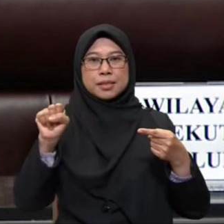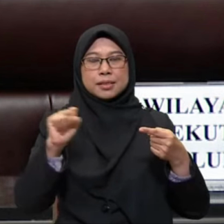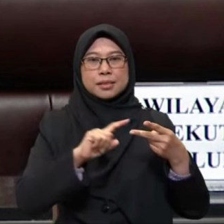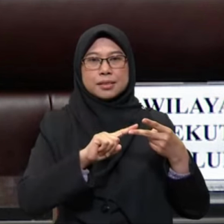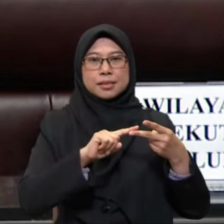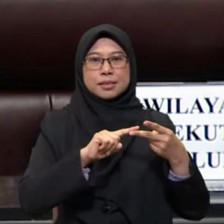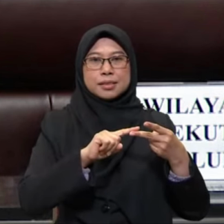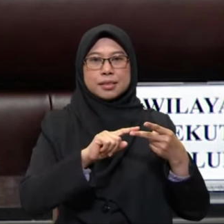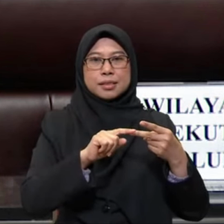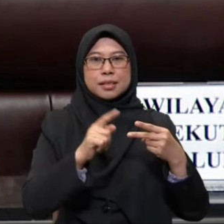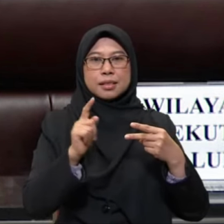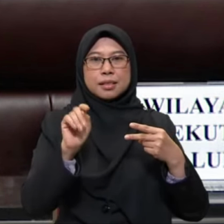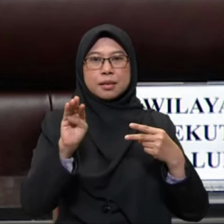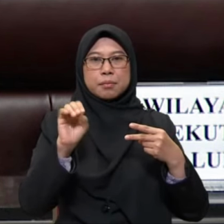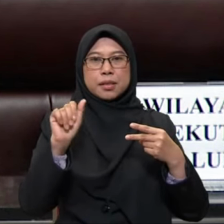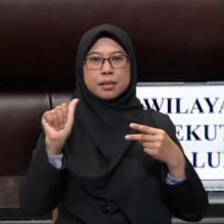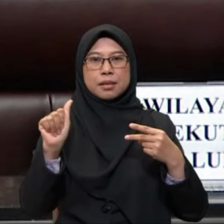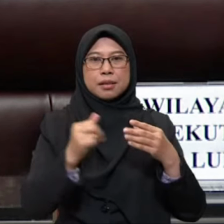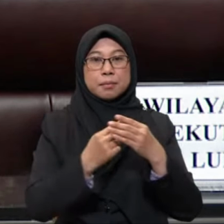tabika perpaduan?